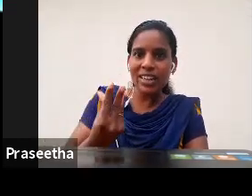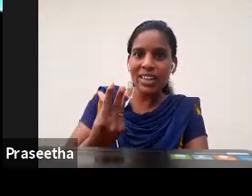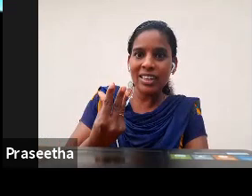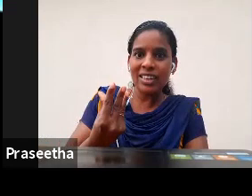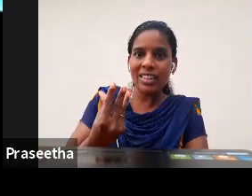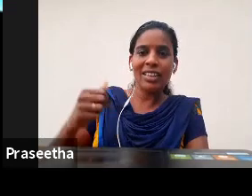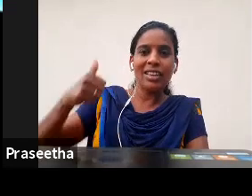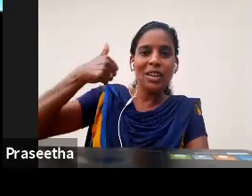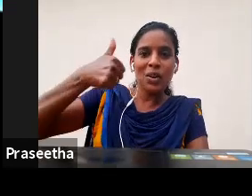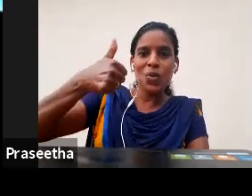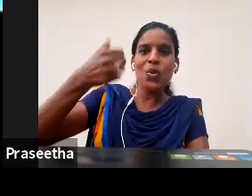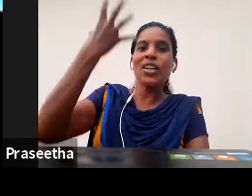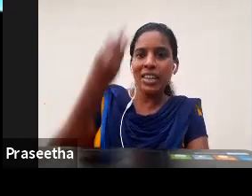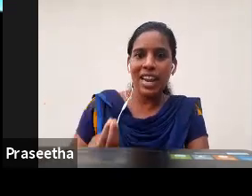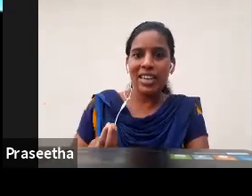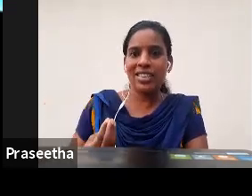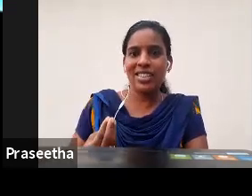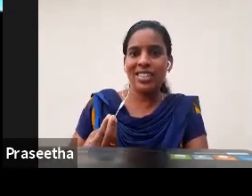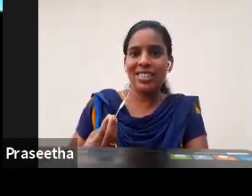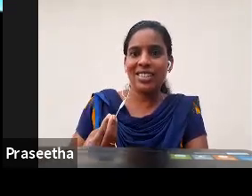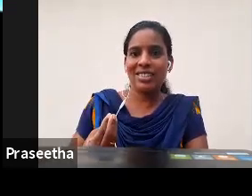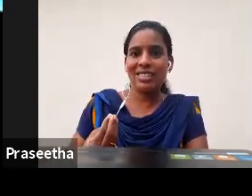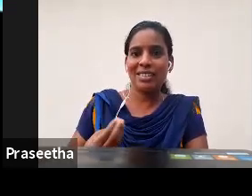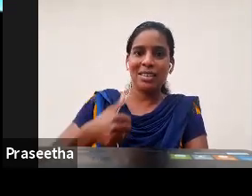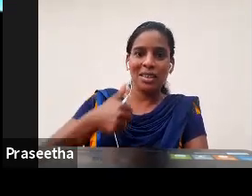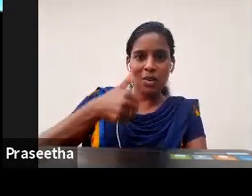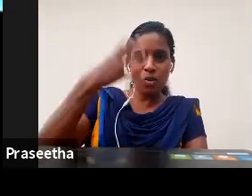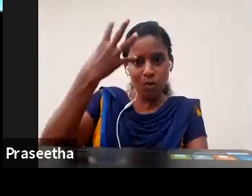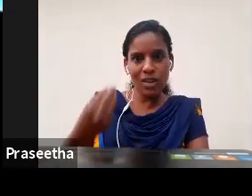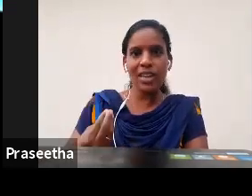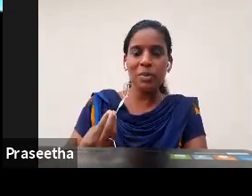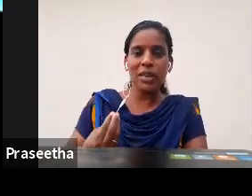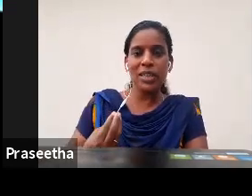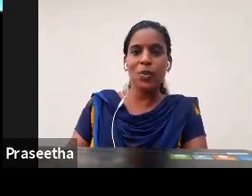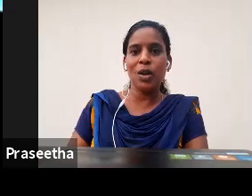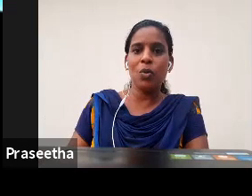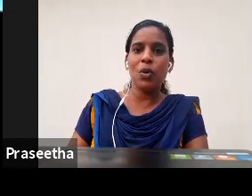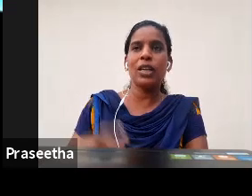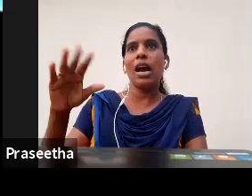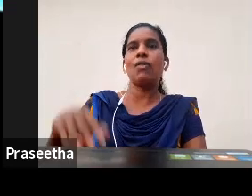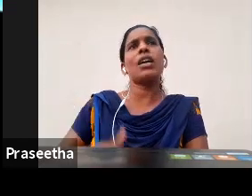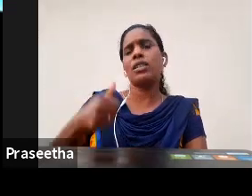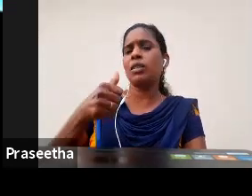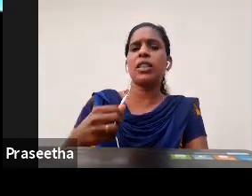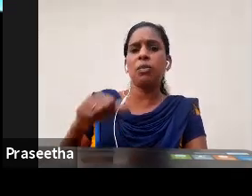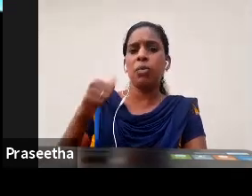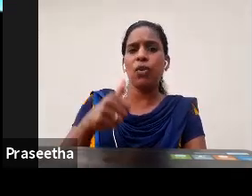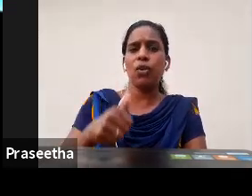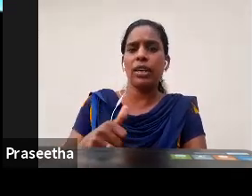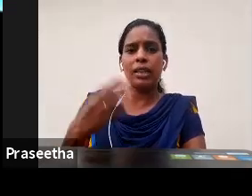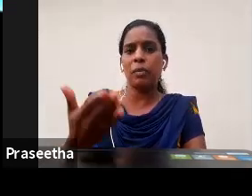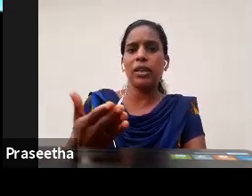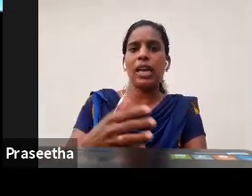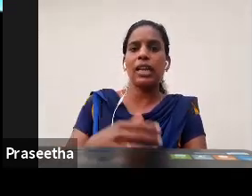ഈവനിങ്, ഗുഡ് നൈറ്റ്. ഗുഡ് നൈറ്റ് പറഞ്ഞിട്ടാണ് കുട്ടികൾ പോകുക, അല്ലെങ്കിൽ രാവിലെ ക്ലാസ് എത്തുമ്പോഴത്തേക്ക്